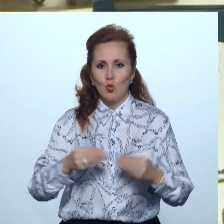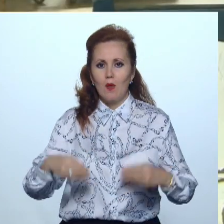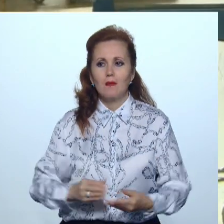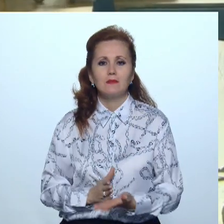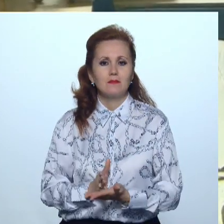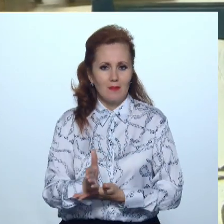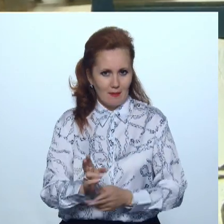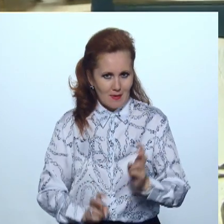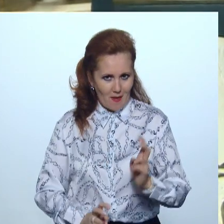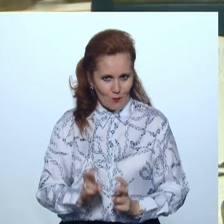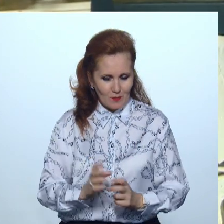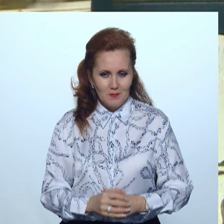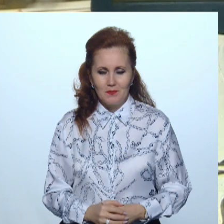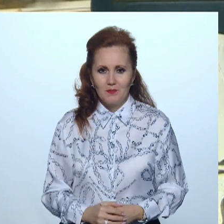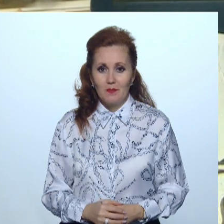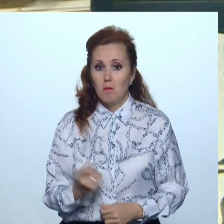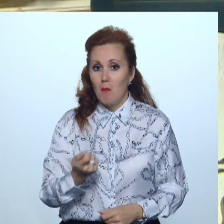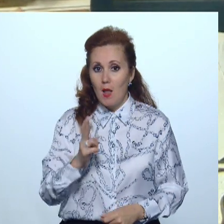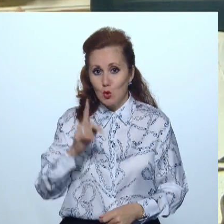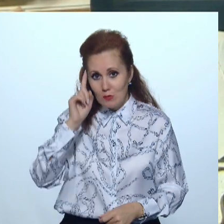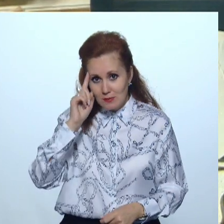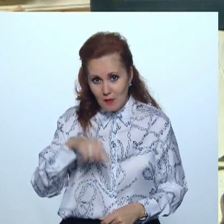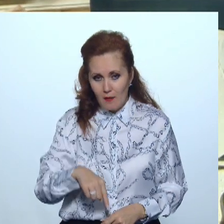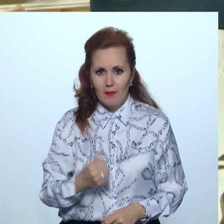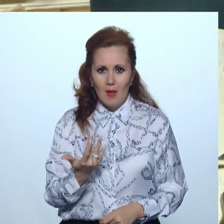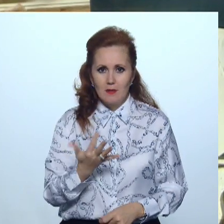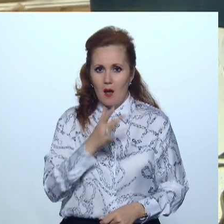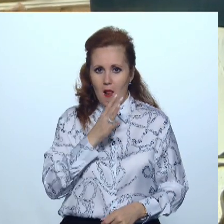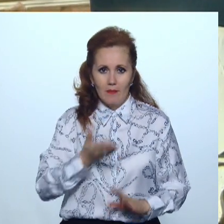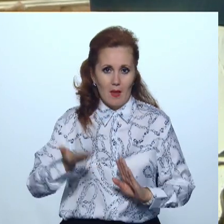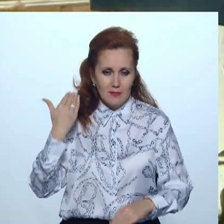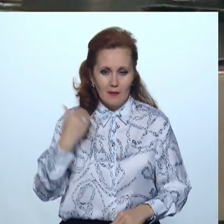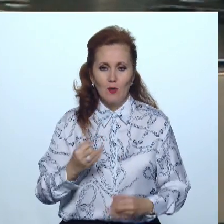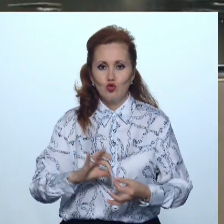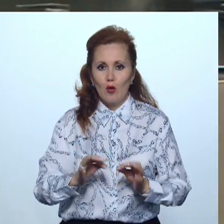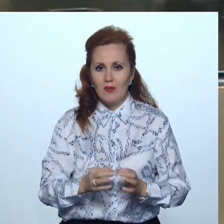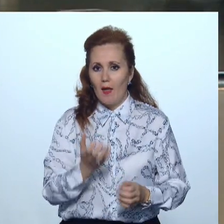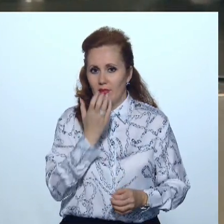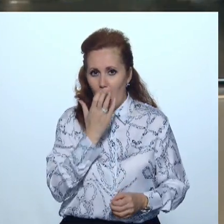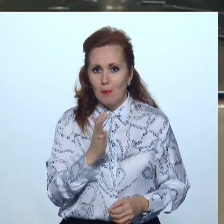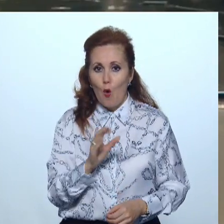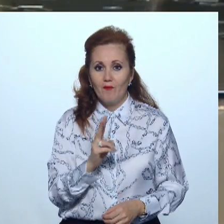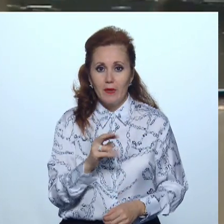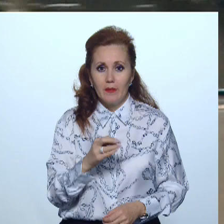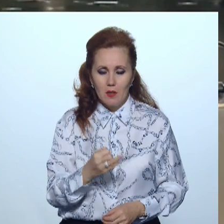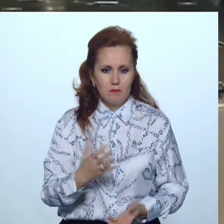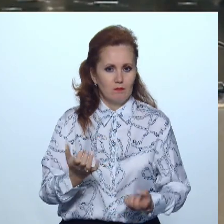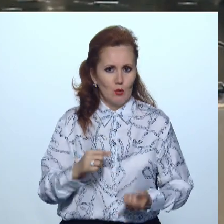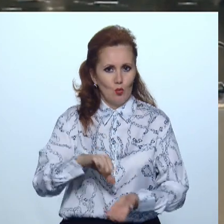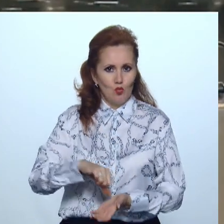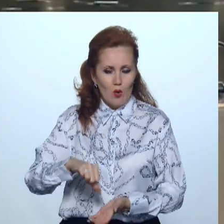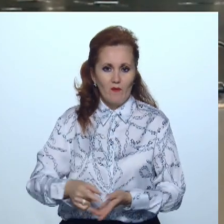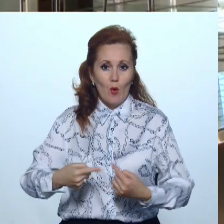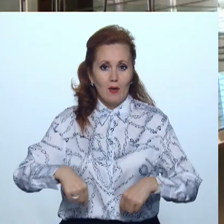слово. Мало кто знает, несколько лет назад ижевские тепловики приняли самое непосредственное участие в организации отдыха